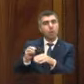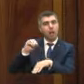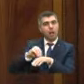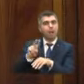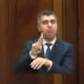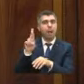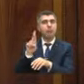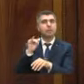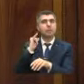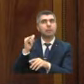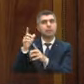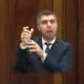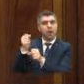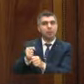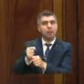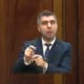الاختيار الديمقراطي الثابت